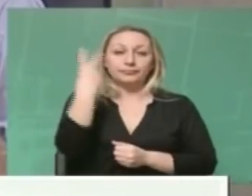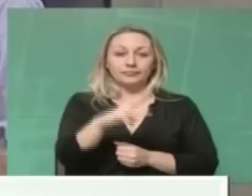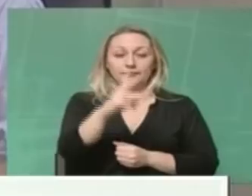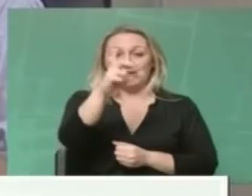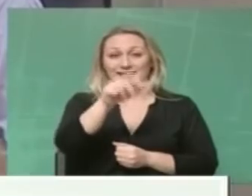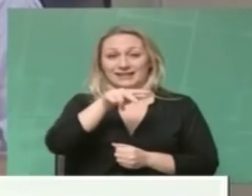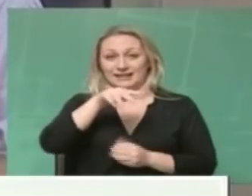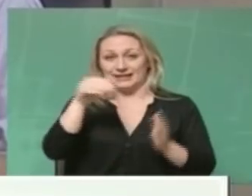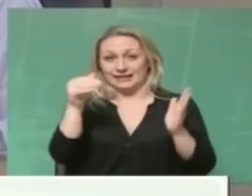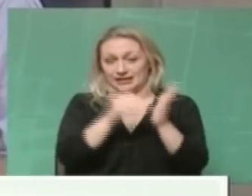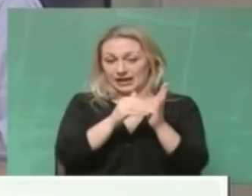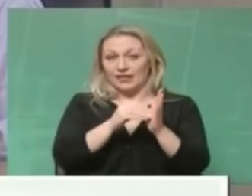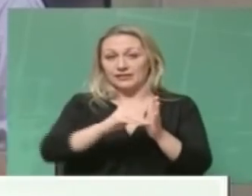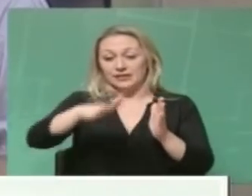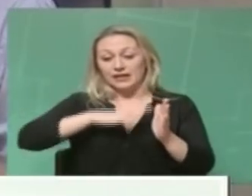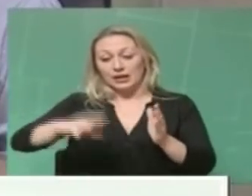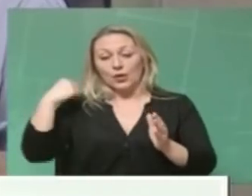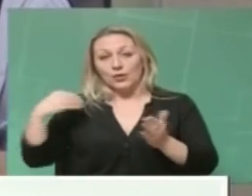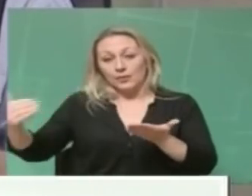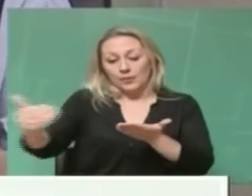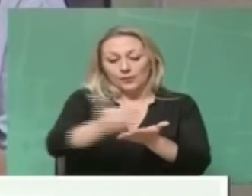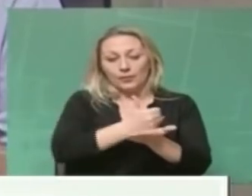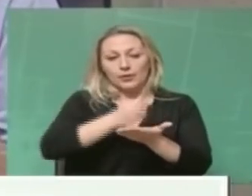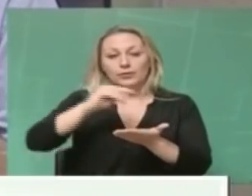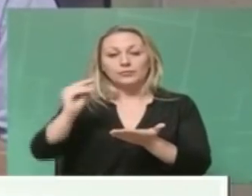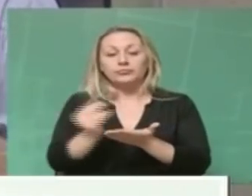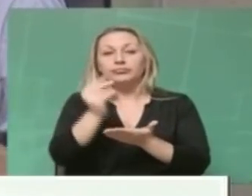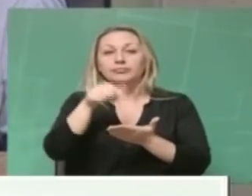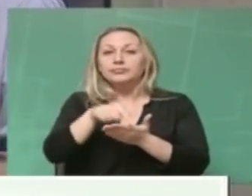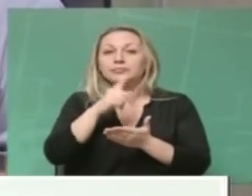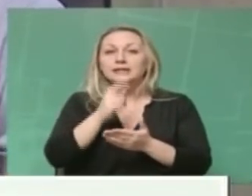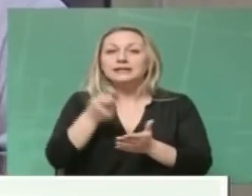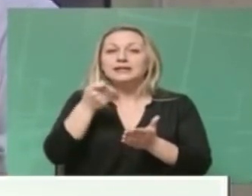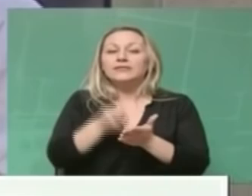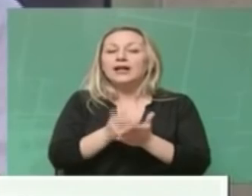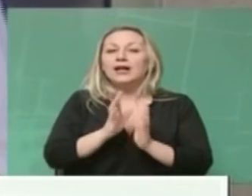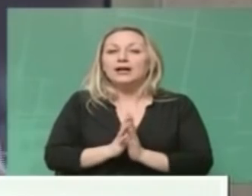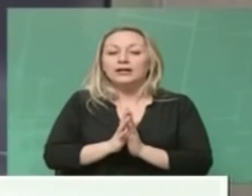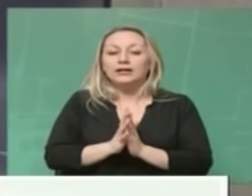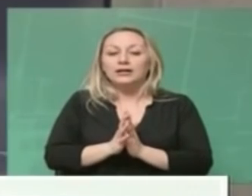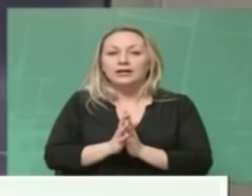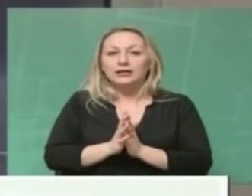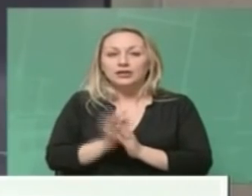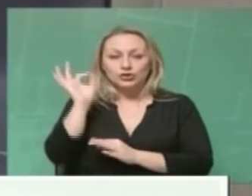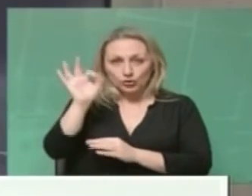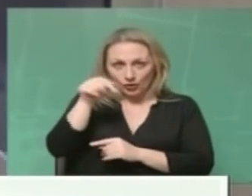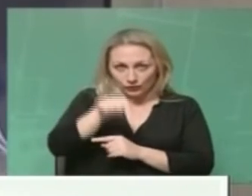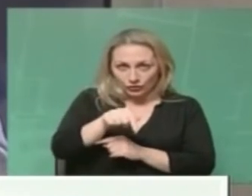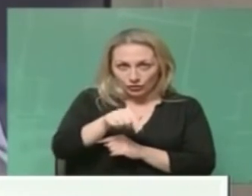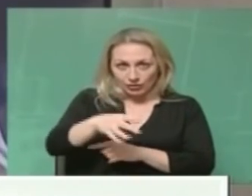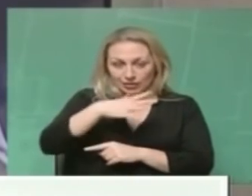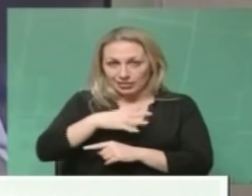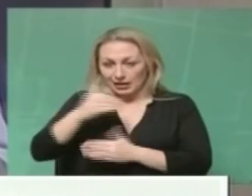310.000 βλέπουμε εδώ σκοπεύει ο Δήμος να εισπράξει από τέλη παραεπιδημούντων. Όλη η ιστορία αυτή είναι? Όλη η